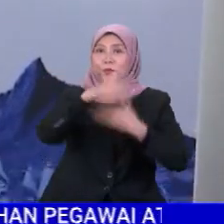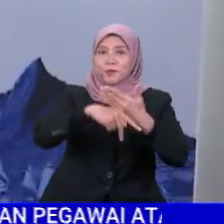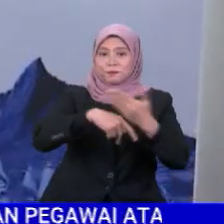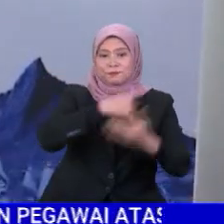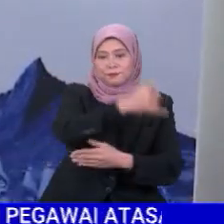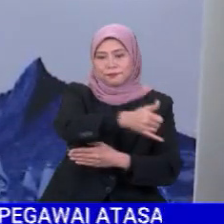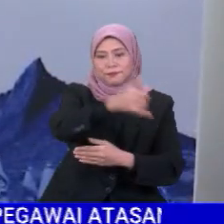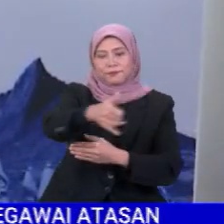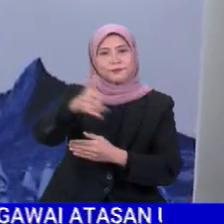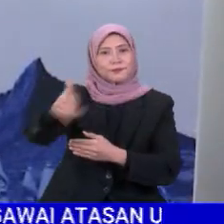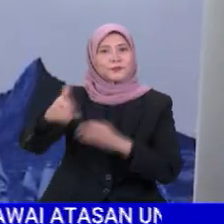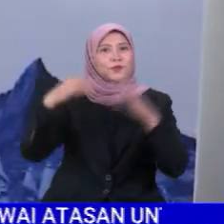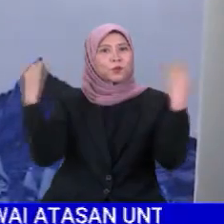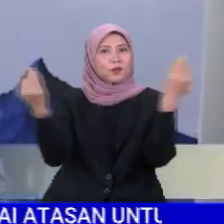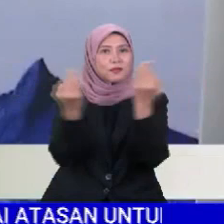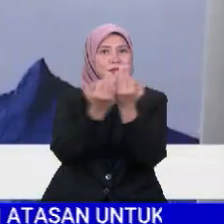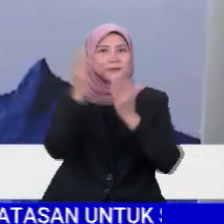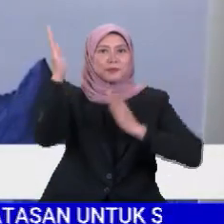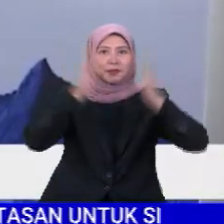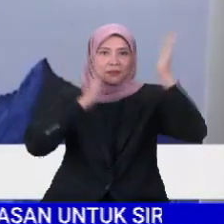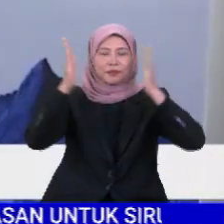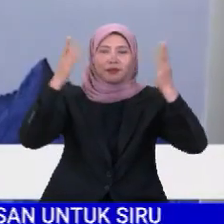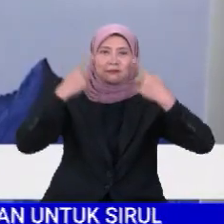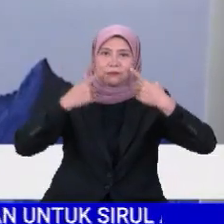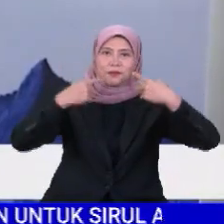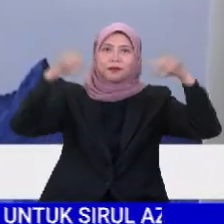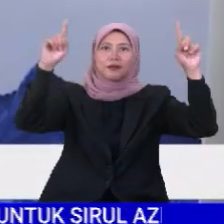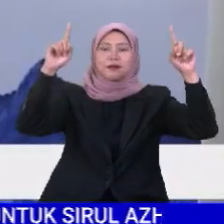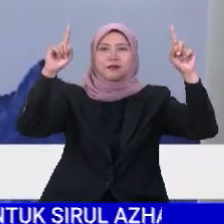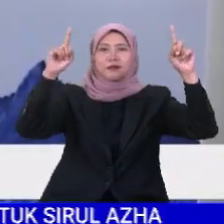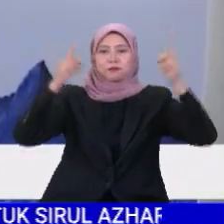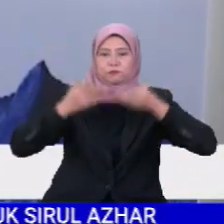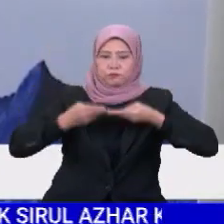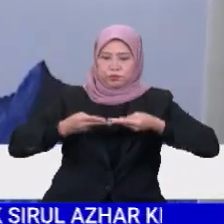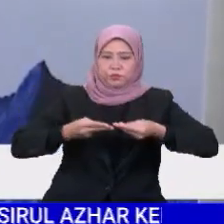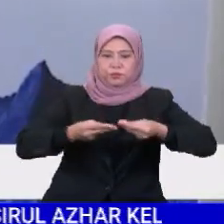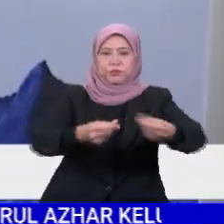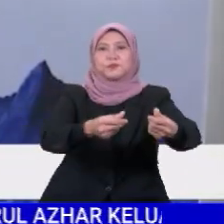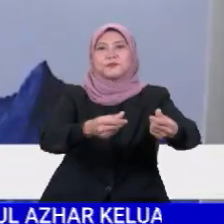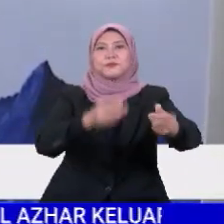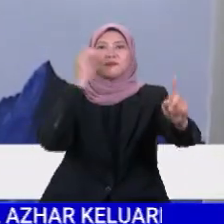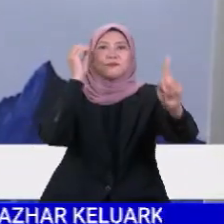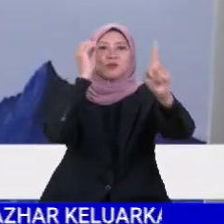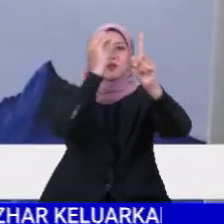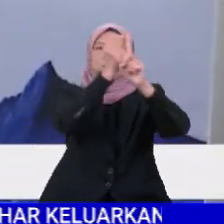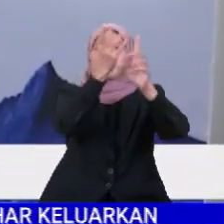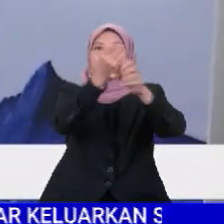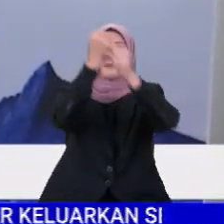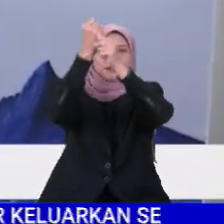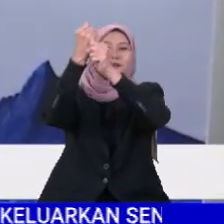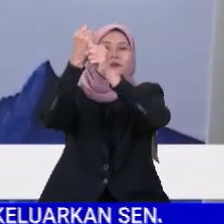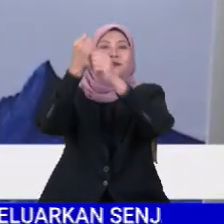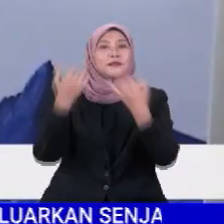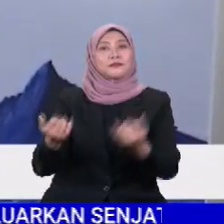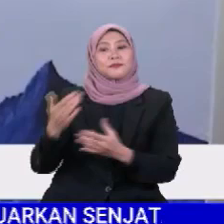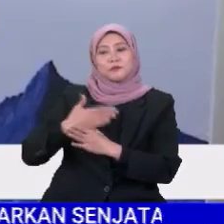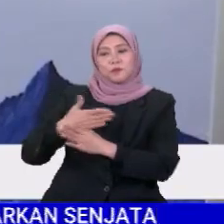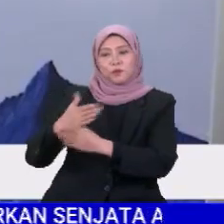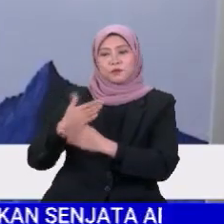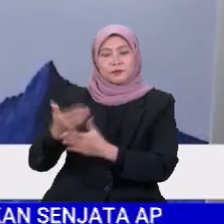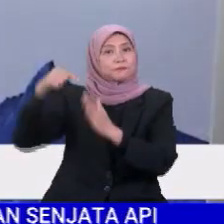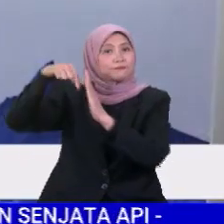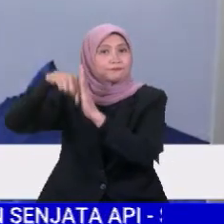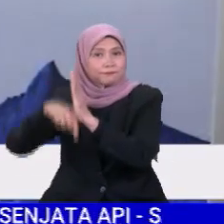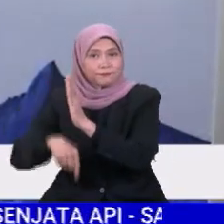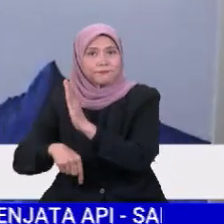aspirasi keluarga Malaysia ini untuk dijayakan dengan lancar dan mencapai objektifnya. Dan untuk perkongsian lanjut bersama saya